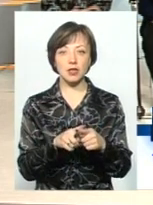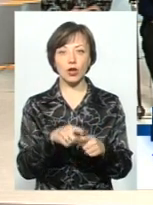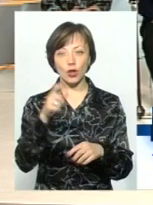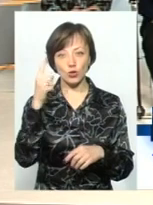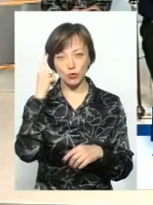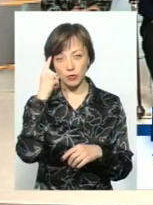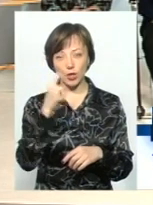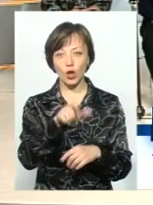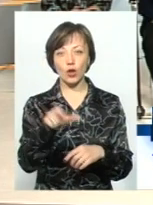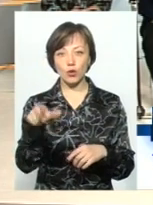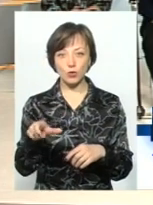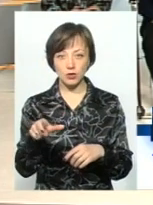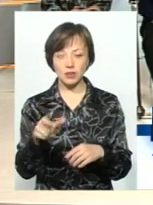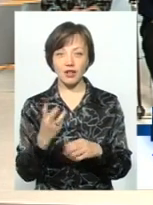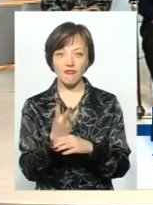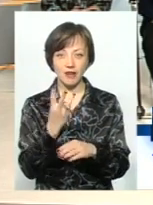люди здорові візьмуться?